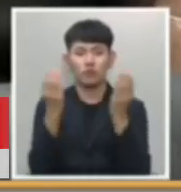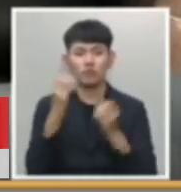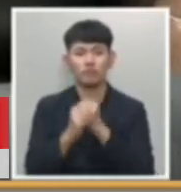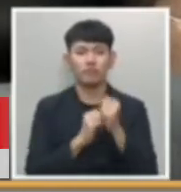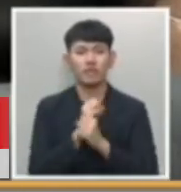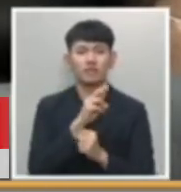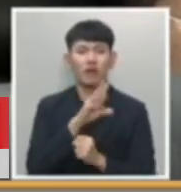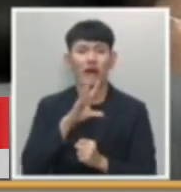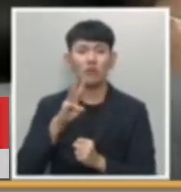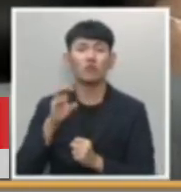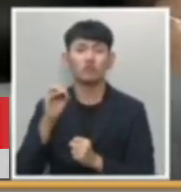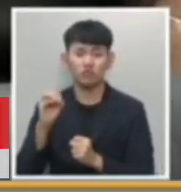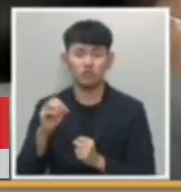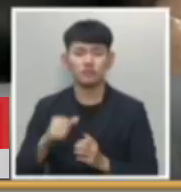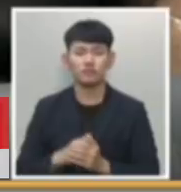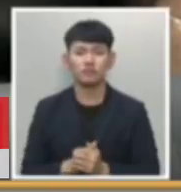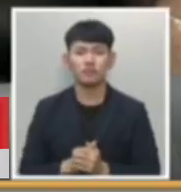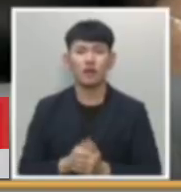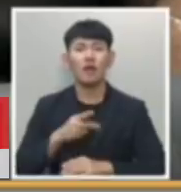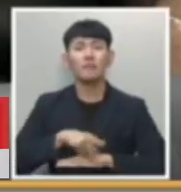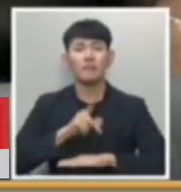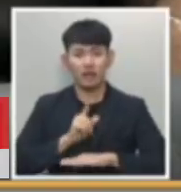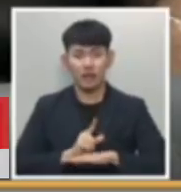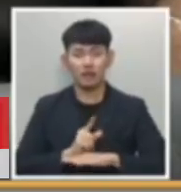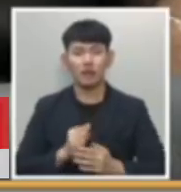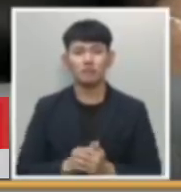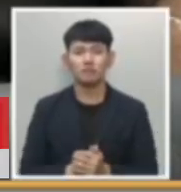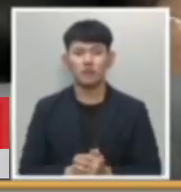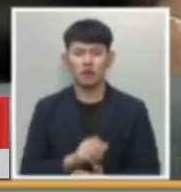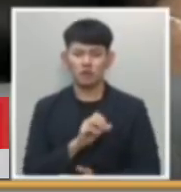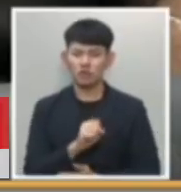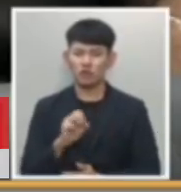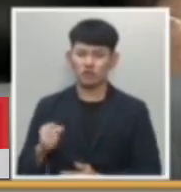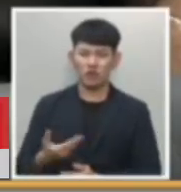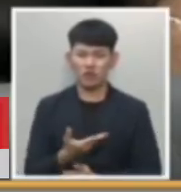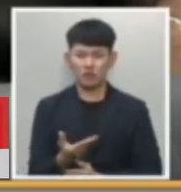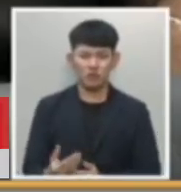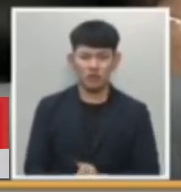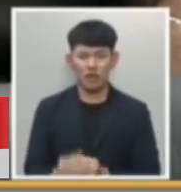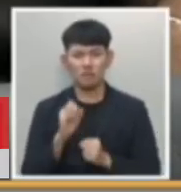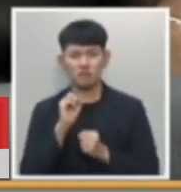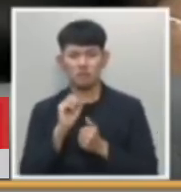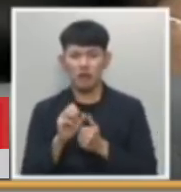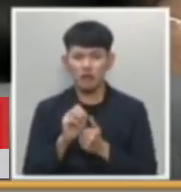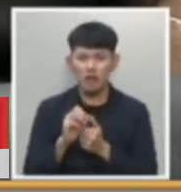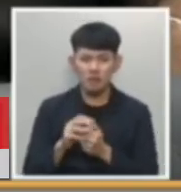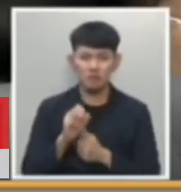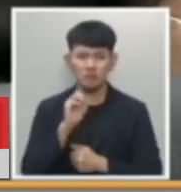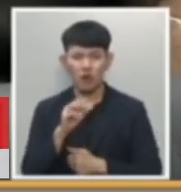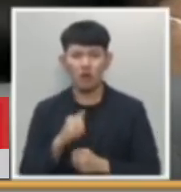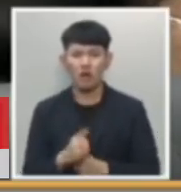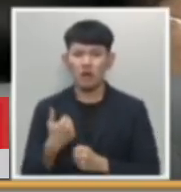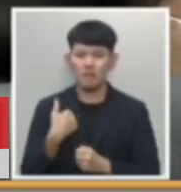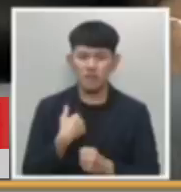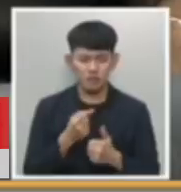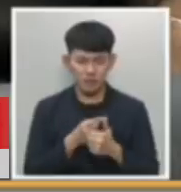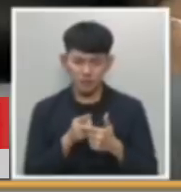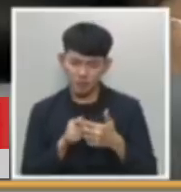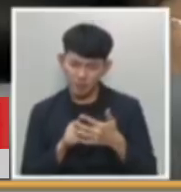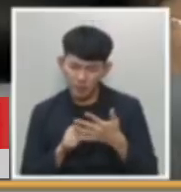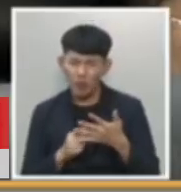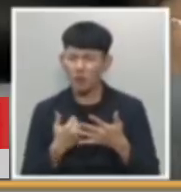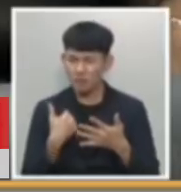ารพครับเพื่อนสมาชิกหลายท่านได้ชี้แจงให้ประธานเห็นว่ามีหลายจุดหลายส่วนที่ไม่ช